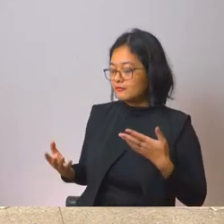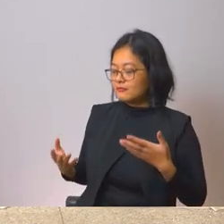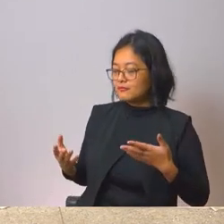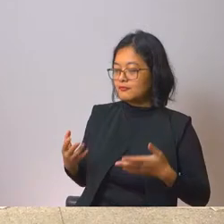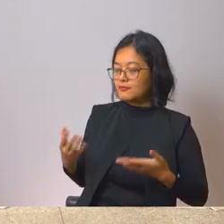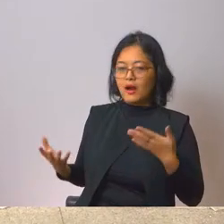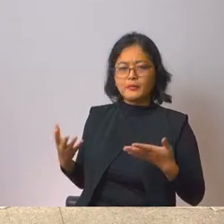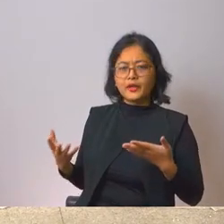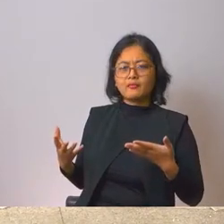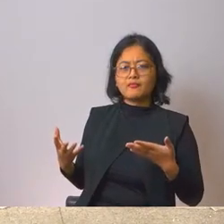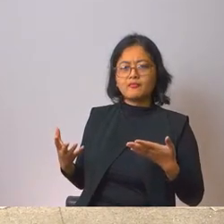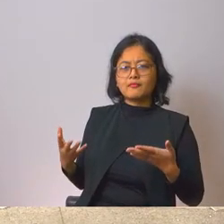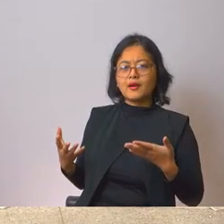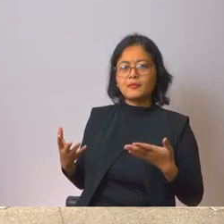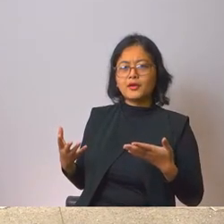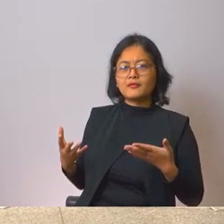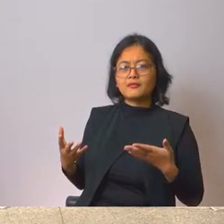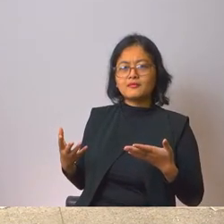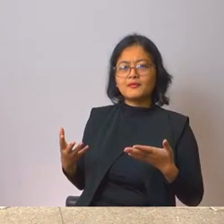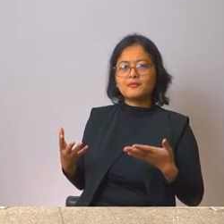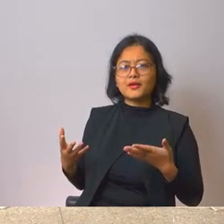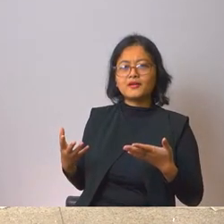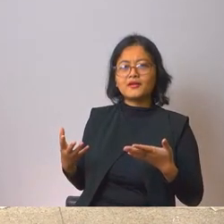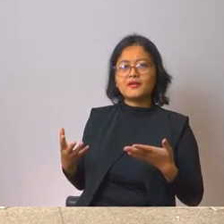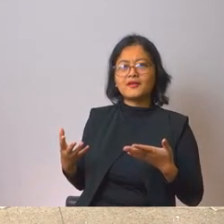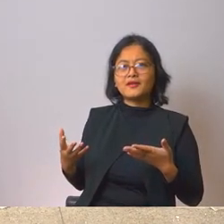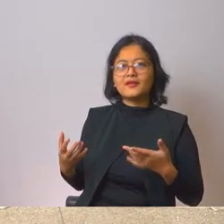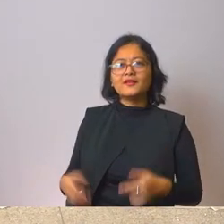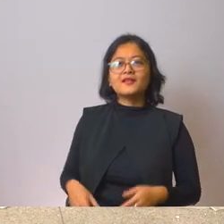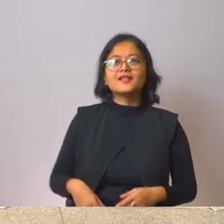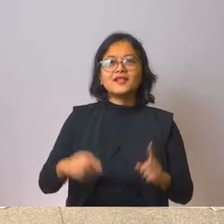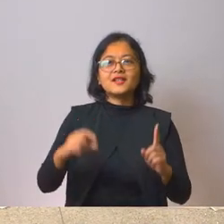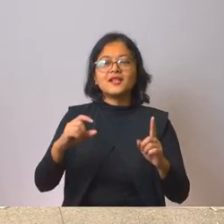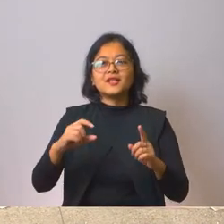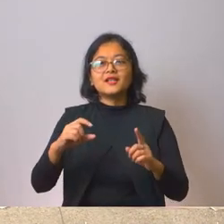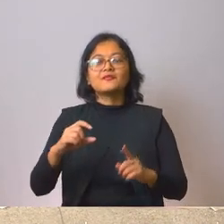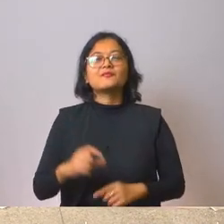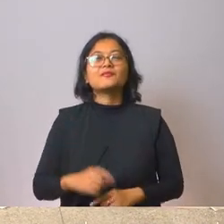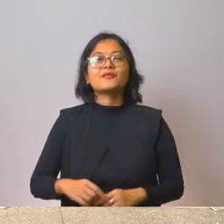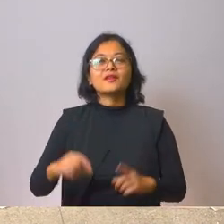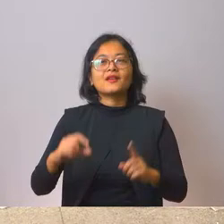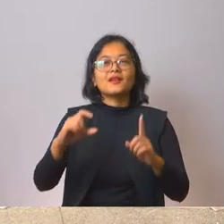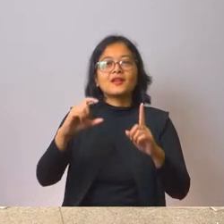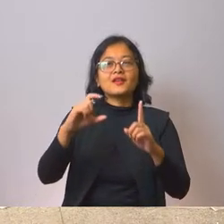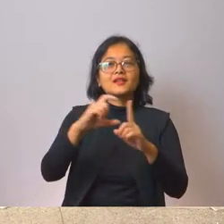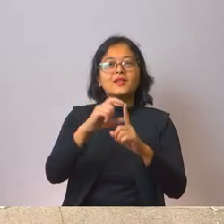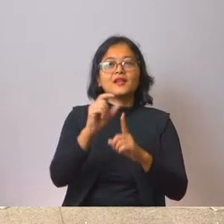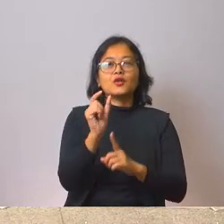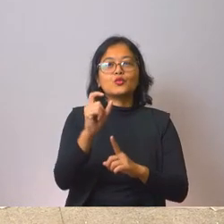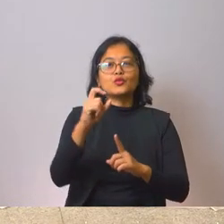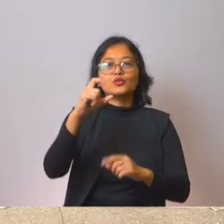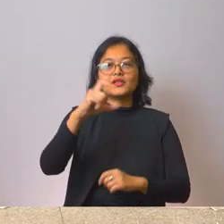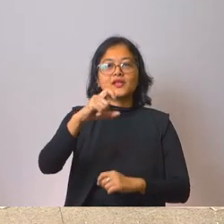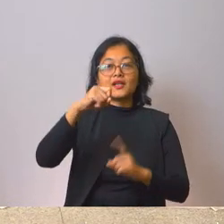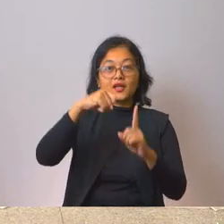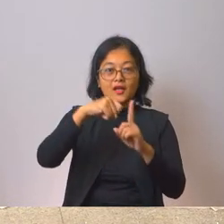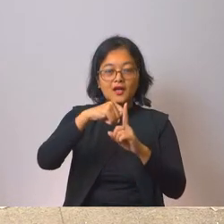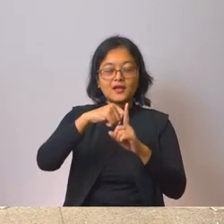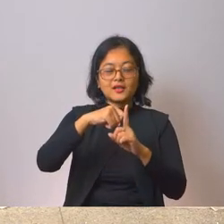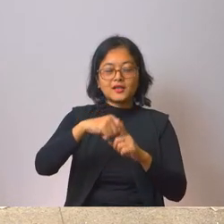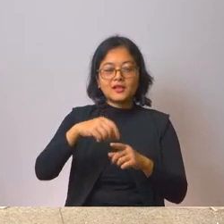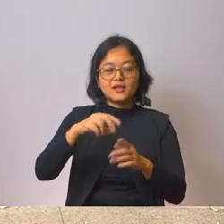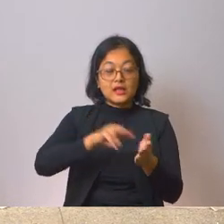Tahu maksudnya kan? Duck, D-U-C-K di belakang, diterjemahkan dia jadi bebek.